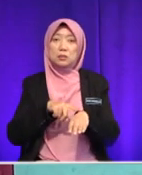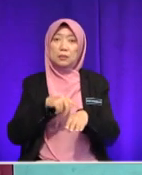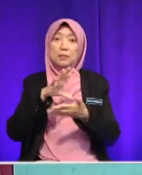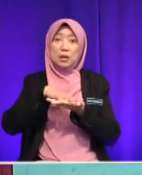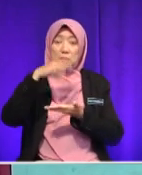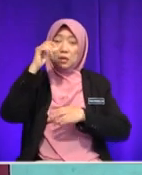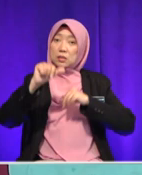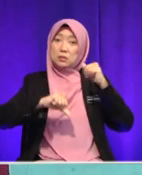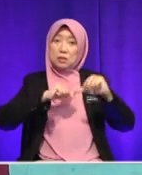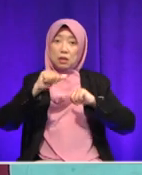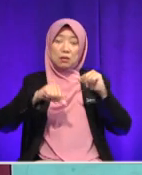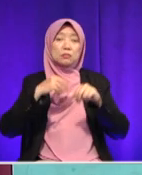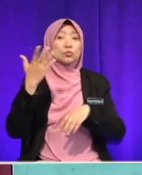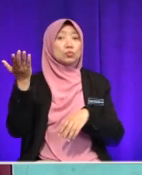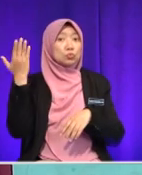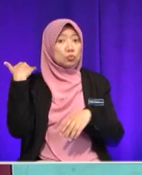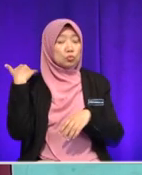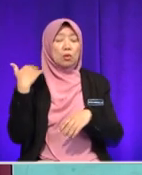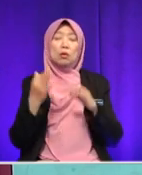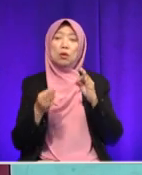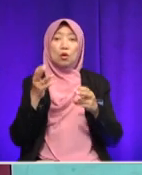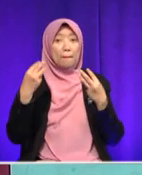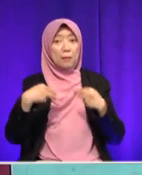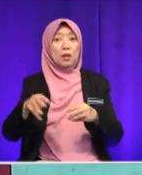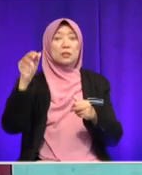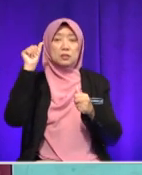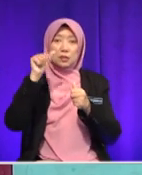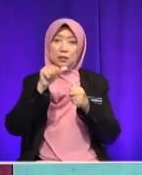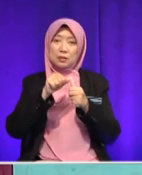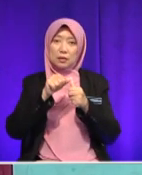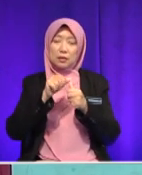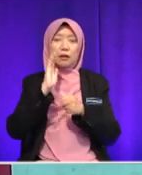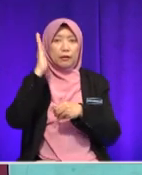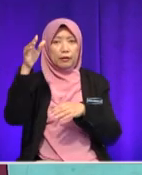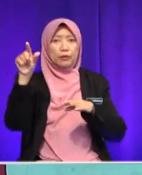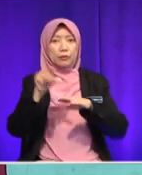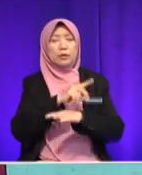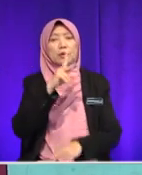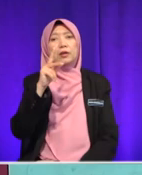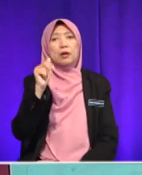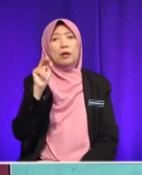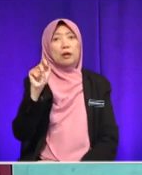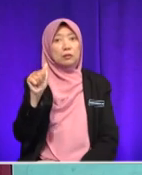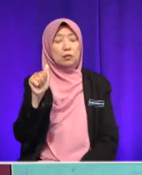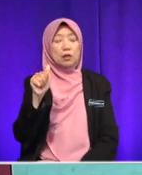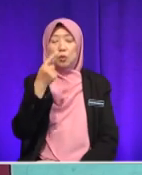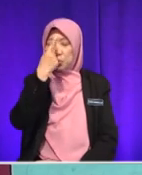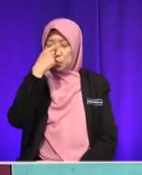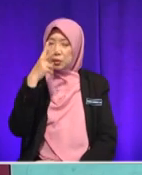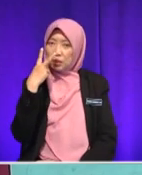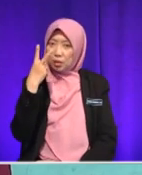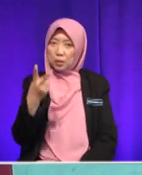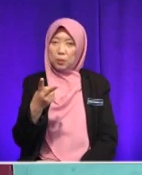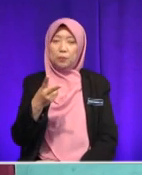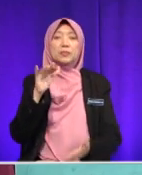belajar sains dulu. Kalau anda masih ingat, anda menggunakan kanta untuk kita lihat teleskop itu. Kanta